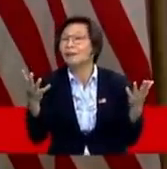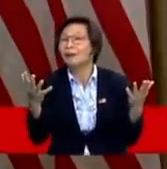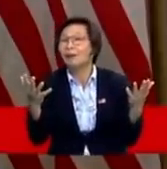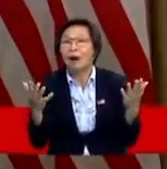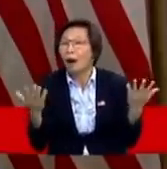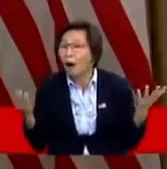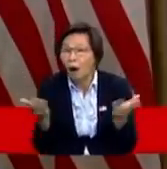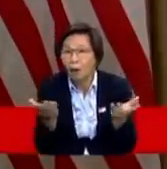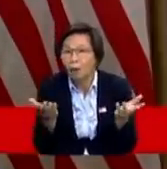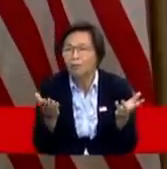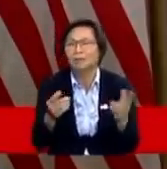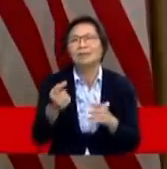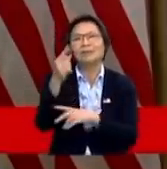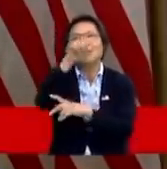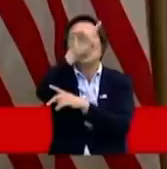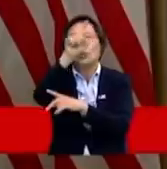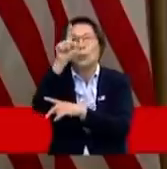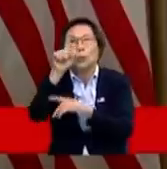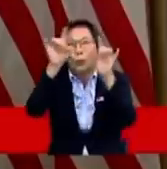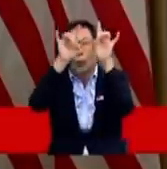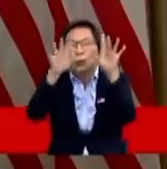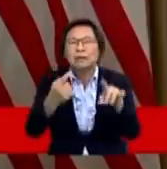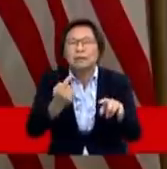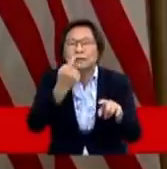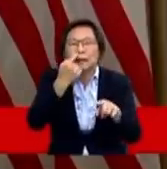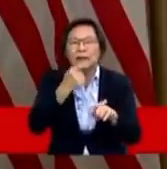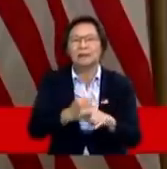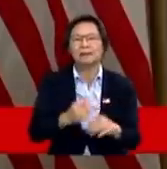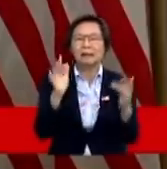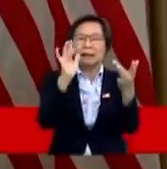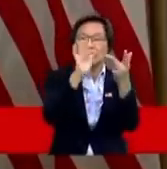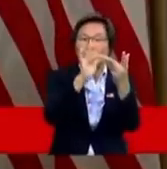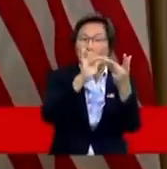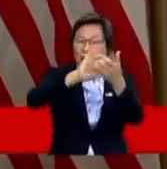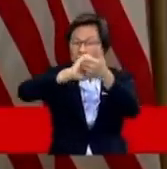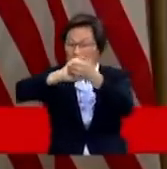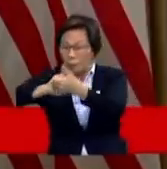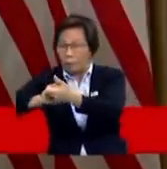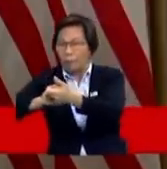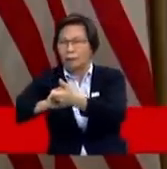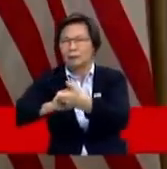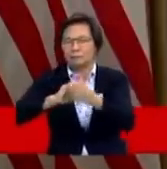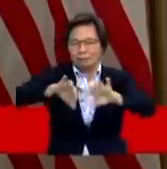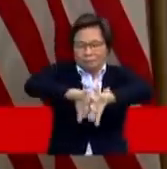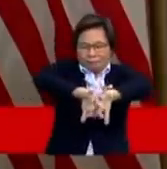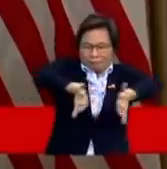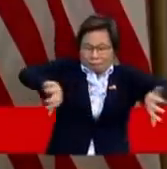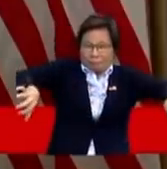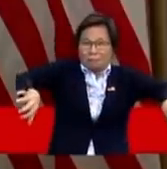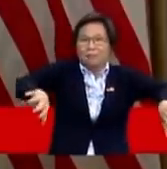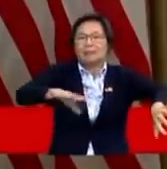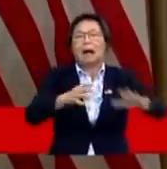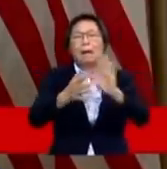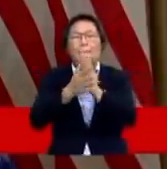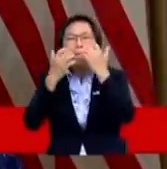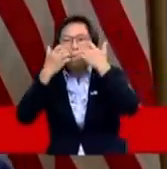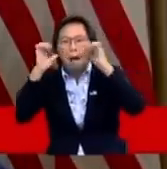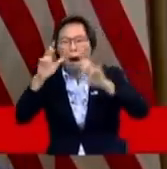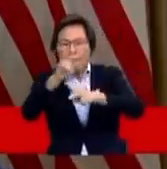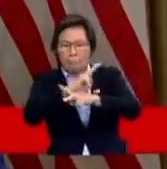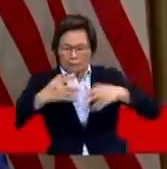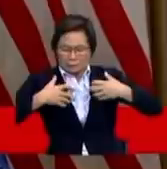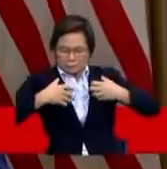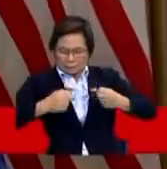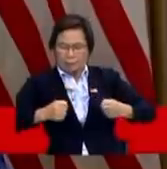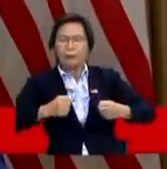saringan pemesanan kontak rapat langkah pengasingan setiap peningkatan keupayaan penjagaan